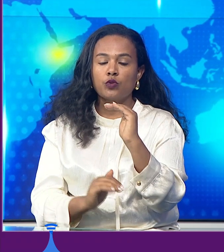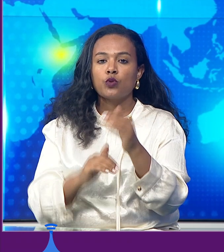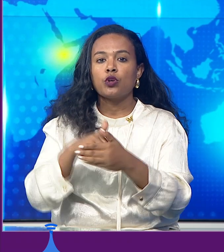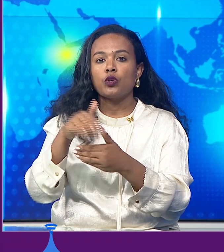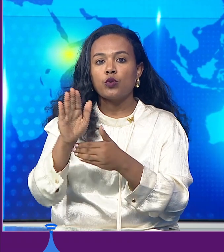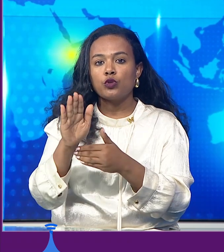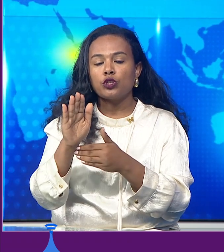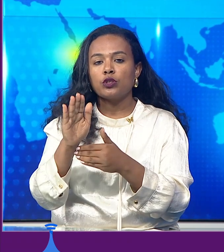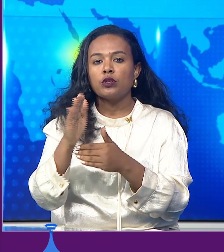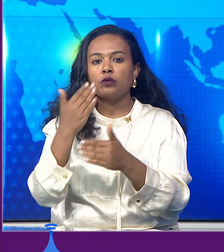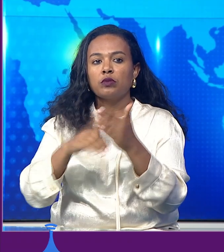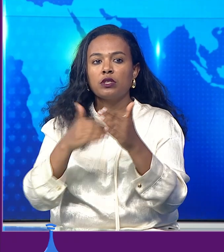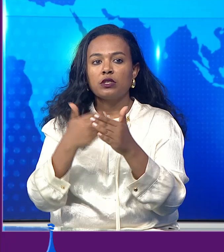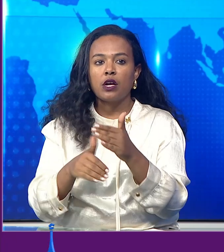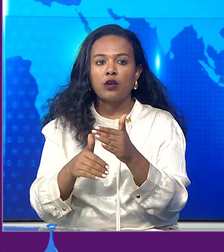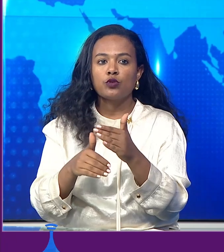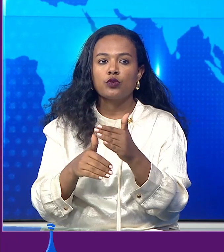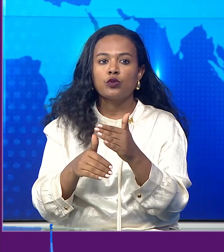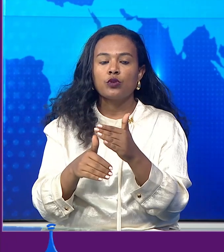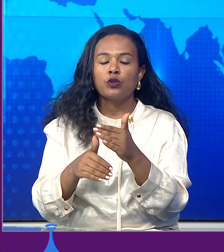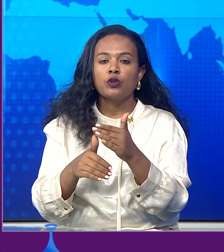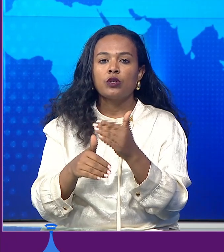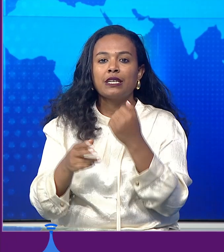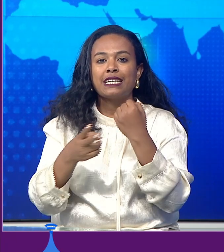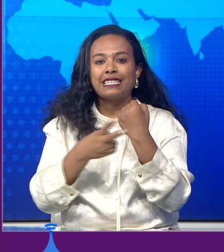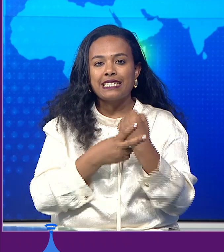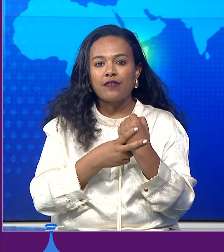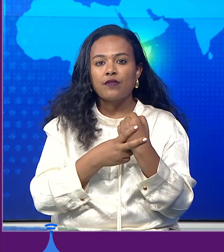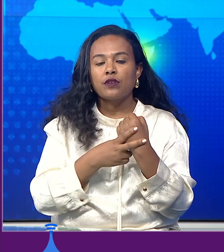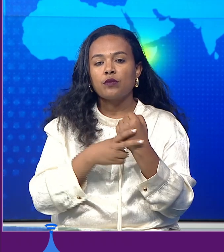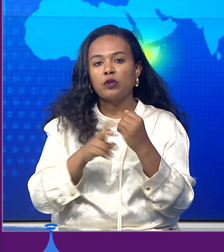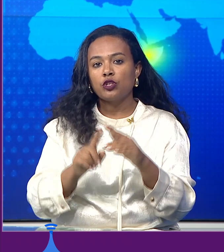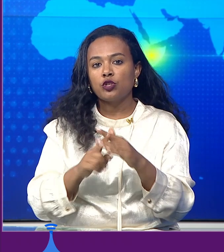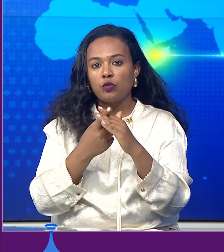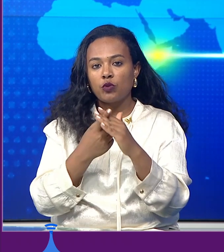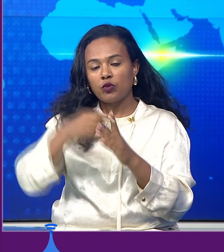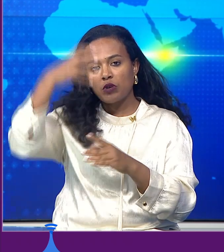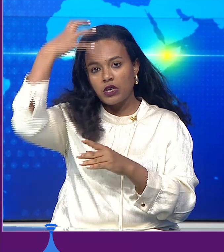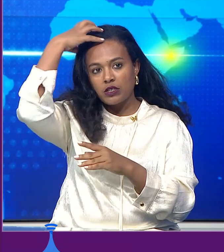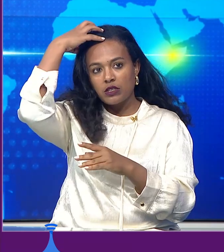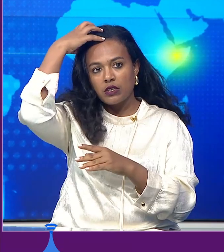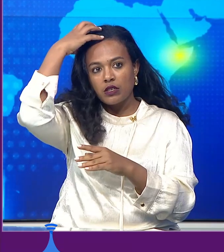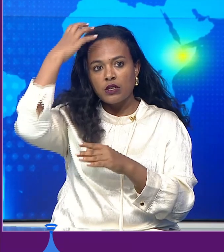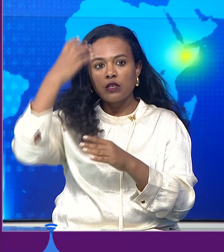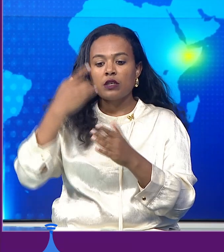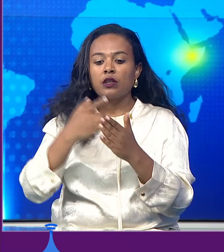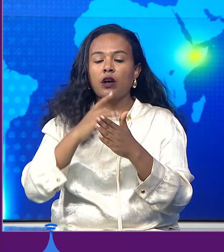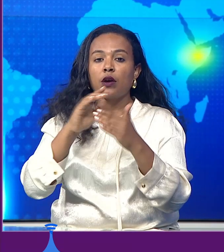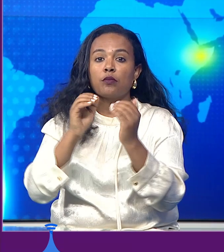ምንዛሬ በገበያ መምራቱ፣ የሪዘርቭ ክምችት እየጨመረ መሆኑ፣ መንግስት ከብሔራዊ ባንክ ምንም